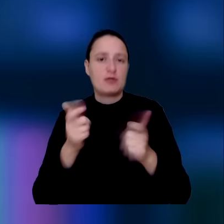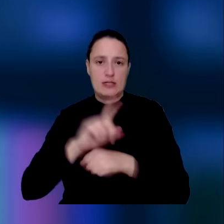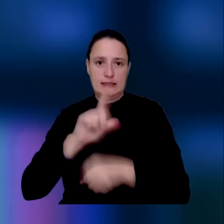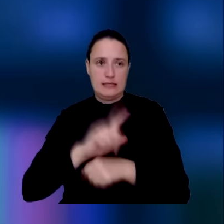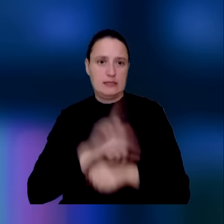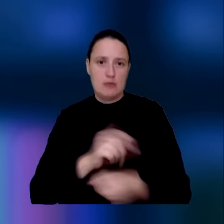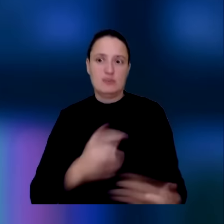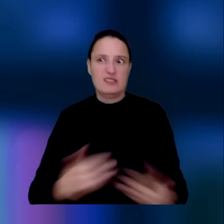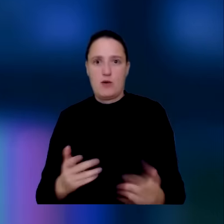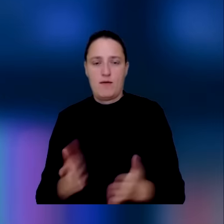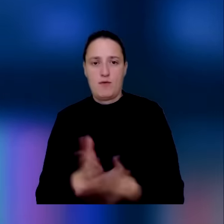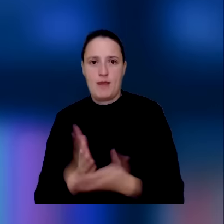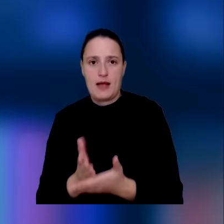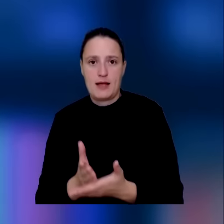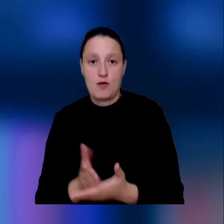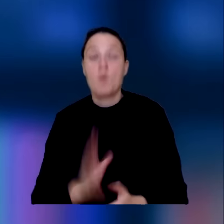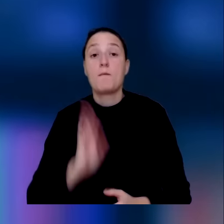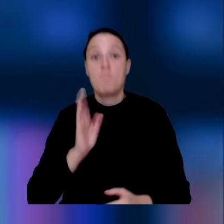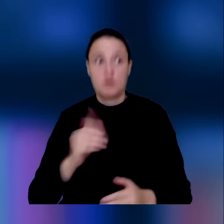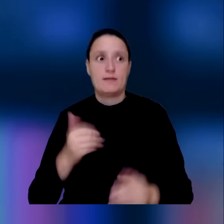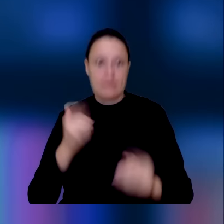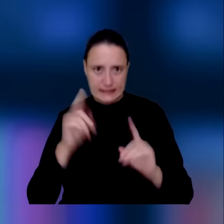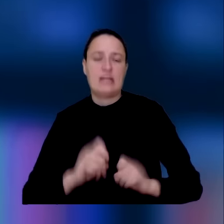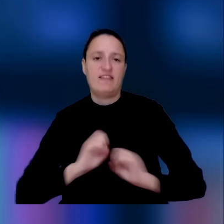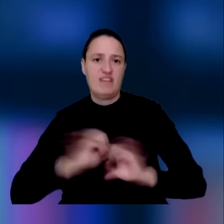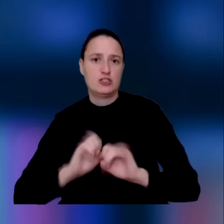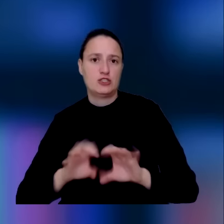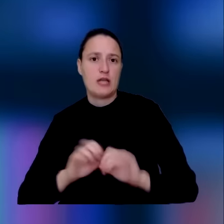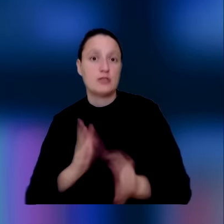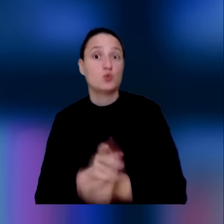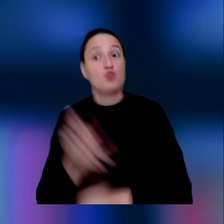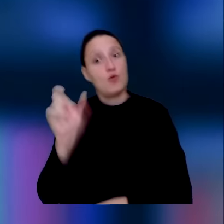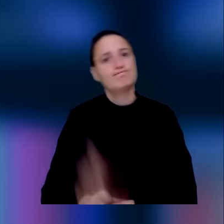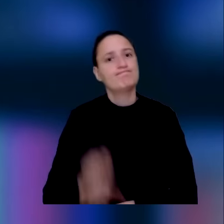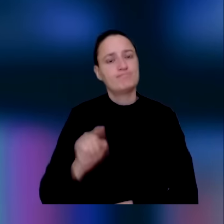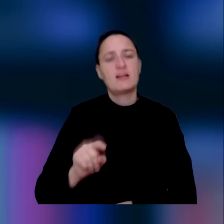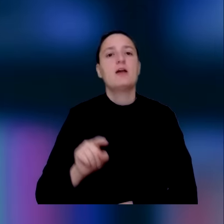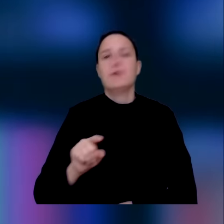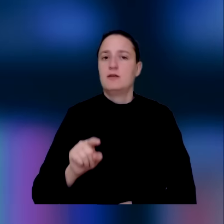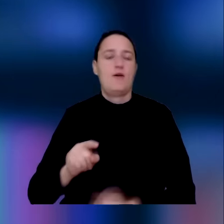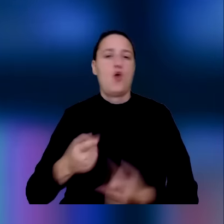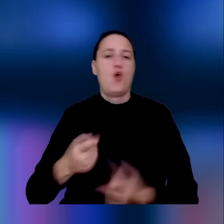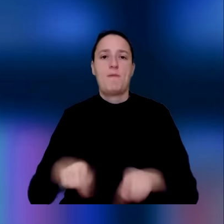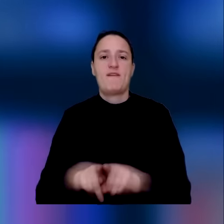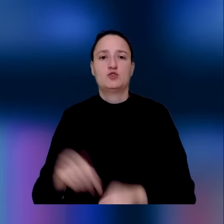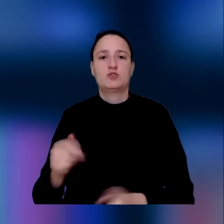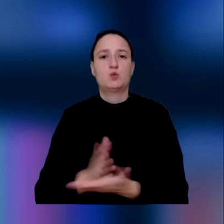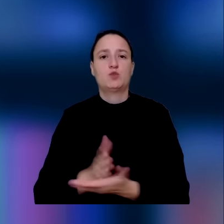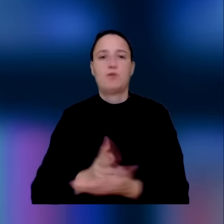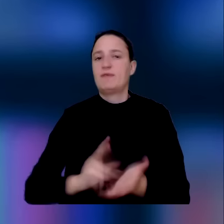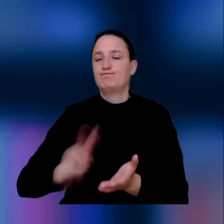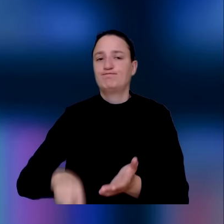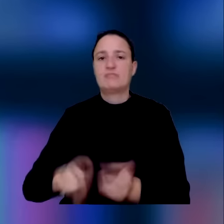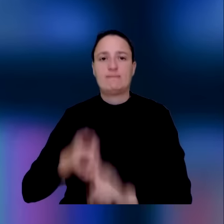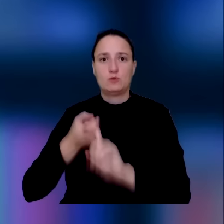tych informacji wszczęto postępowanie wyjaśniające, a inspektor został odsunięty od wykonywania obowiązków służbowych. Dziś w